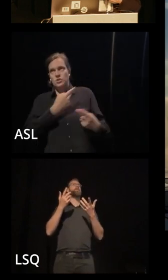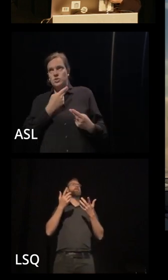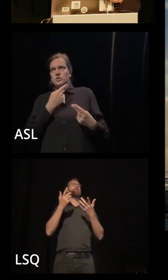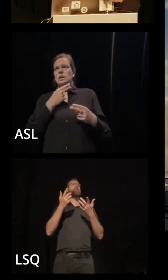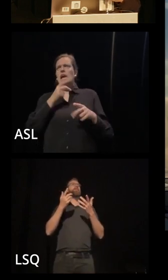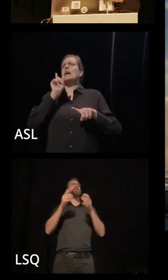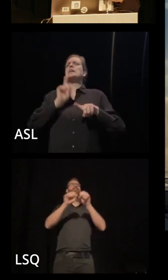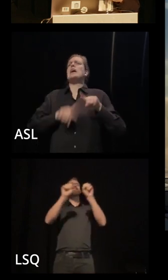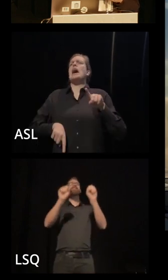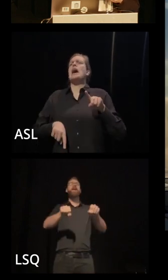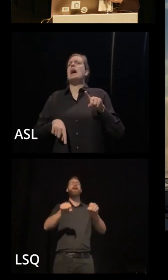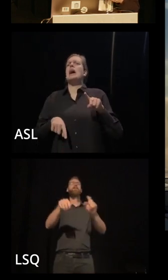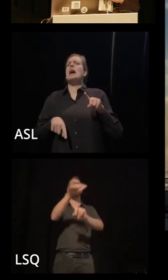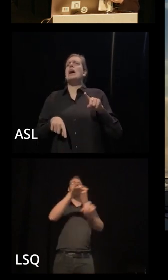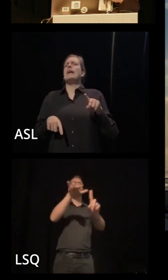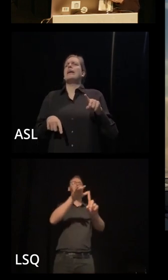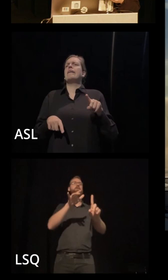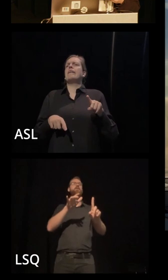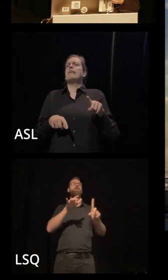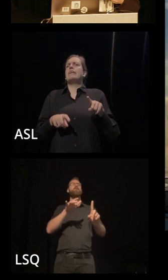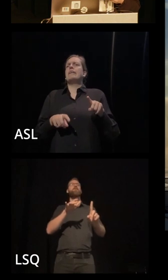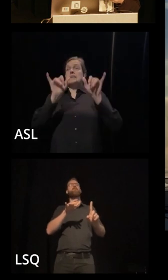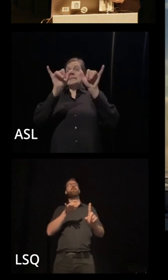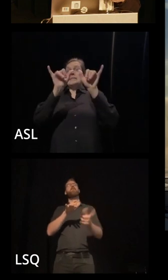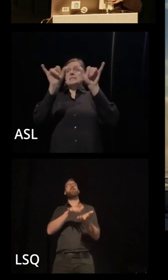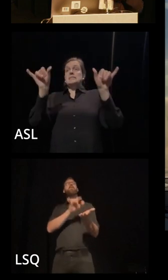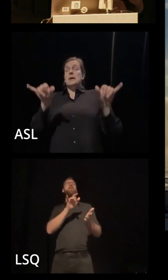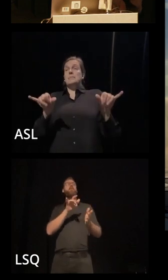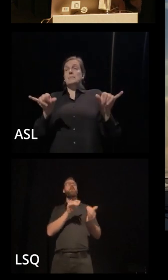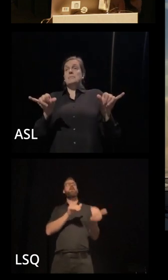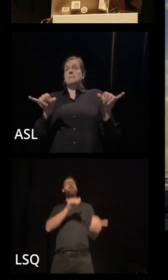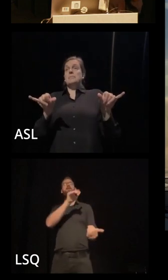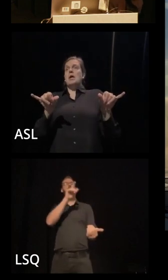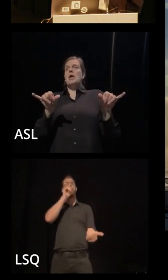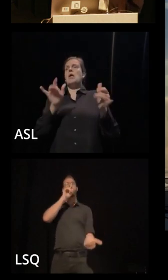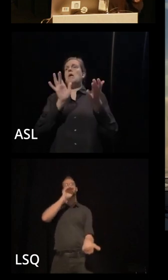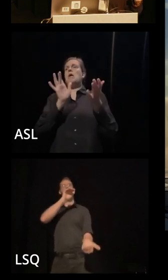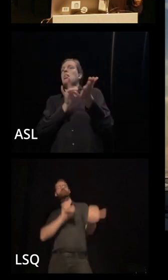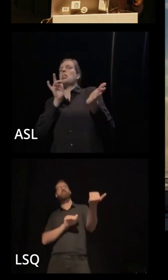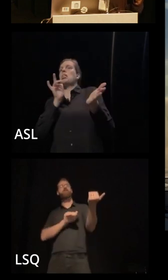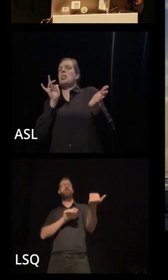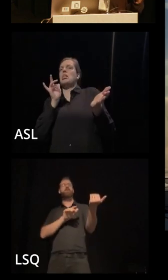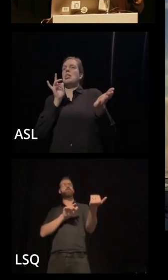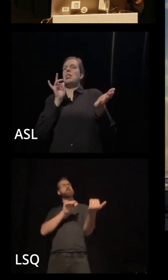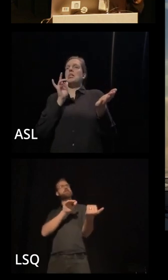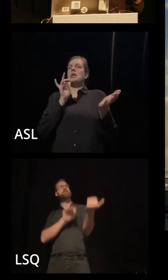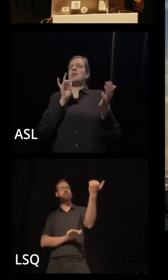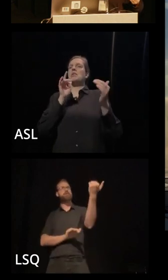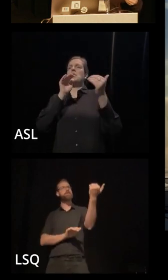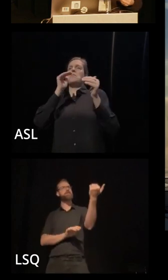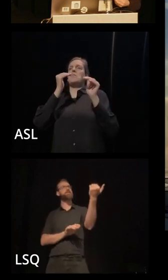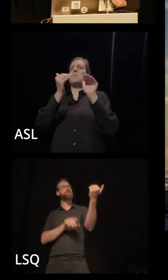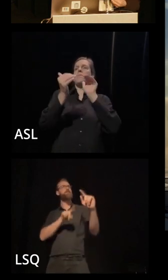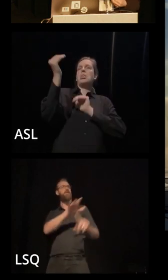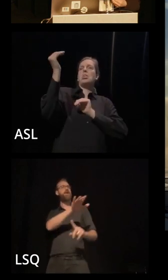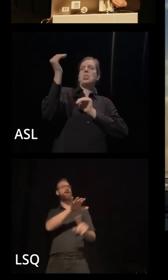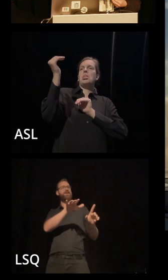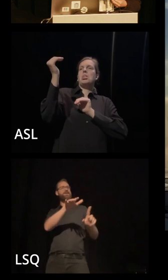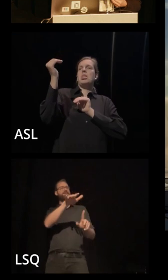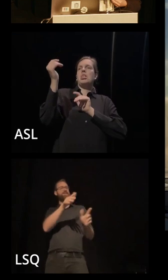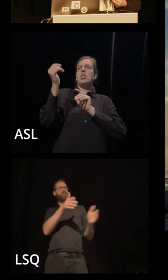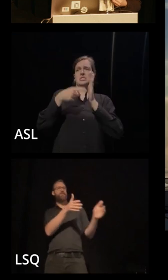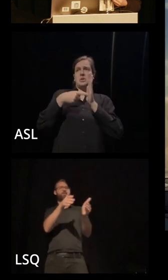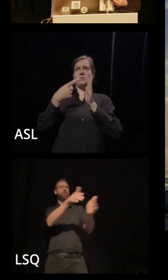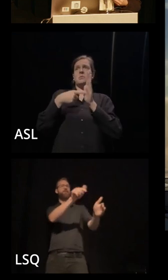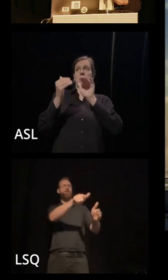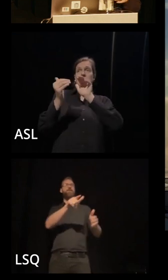là, par contre, que les arts peuvent devenir vraiment intéressants. Si en science, on cherche à expliquer certains phénomènes, en art, on peut simplement